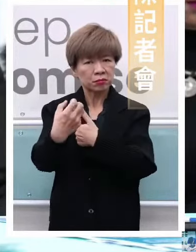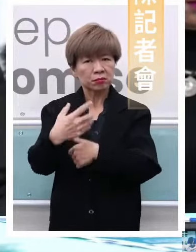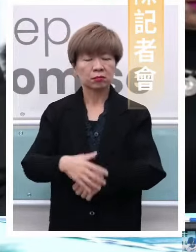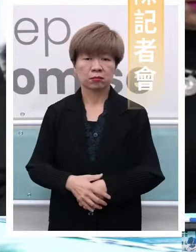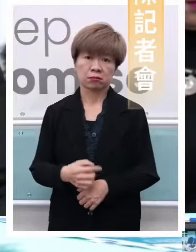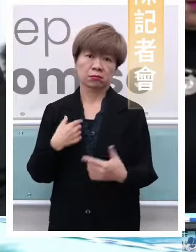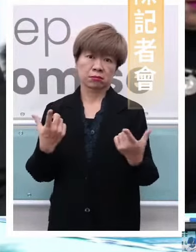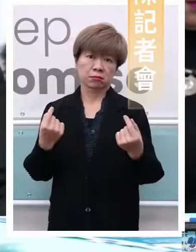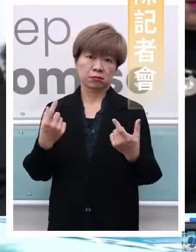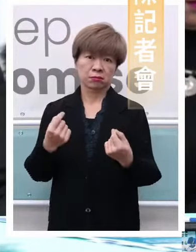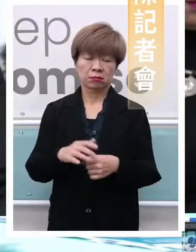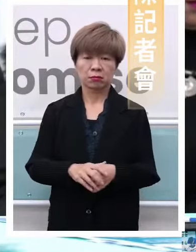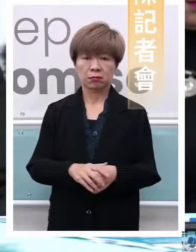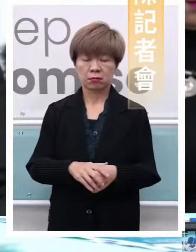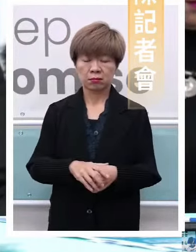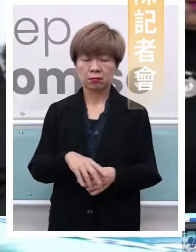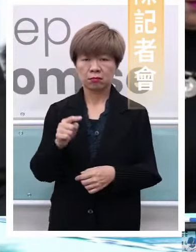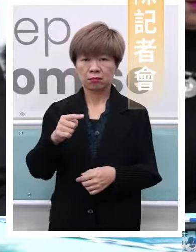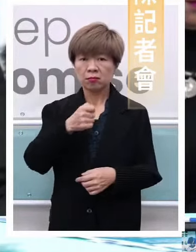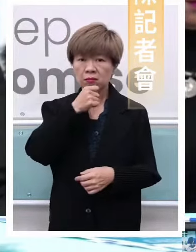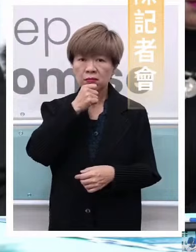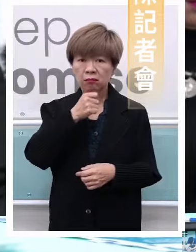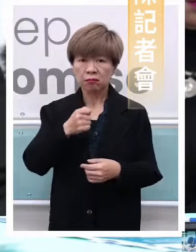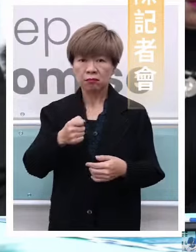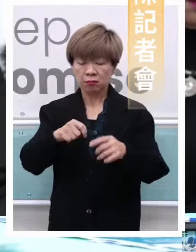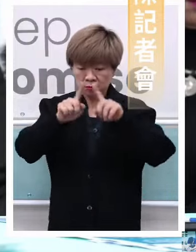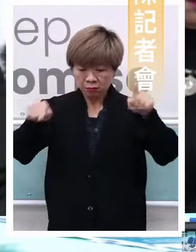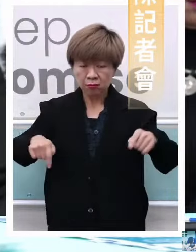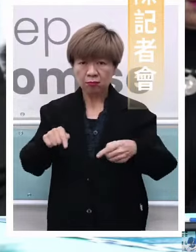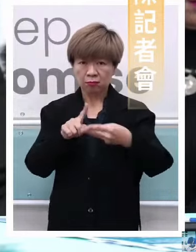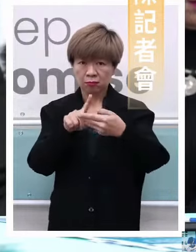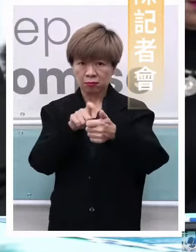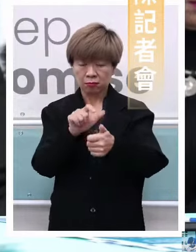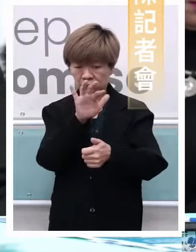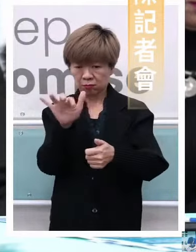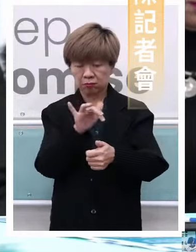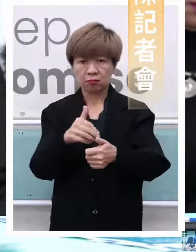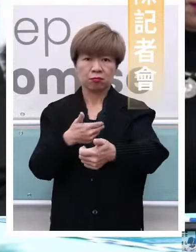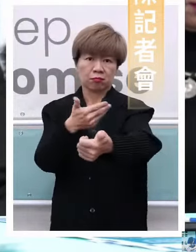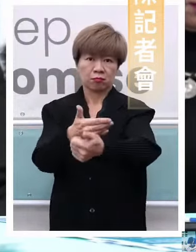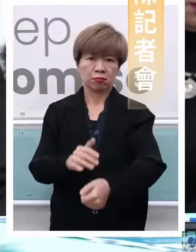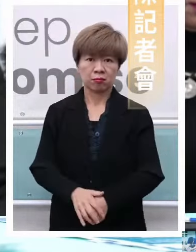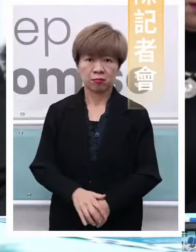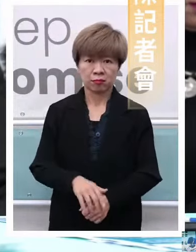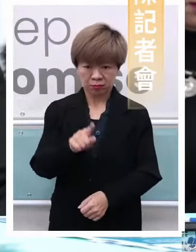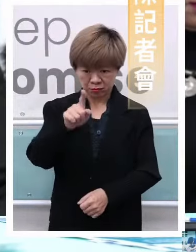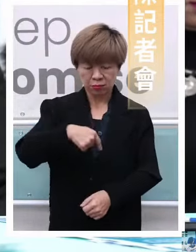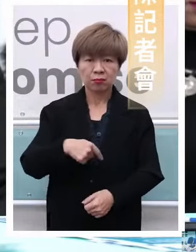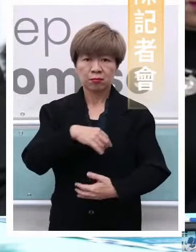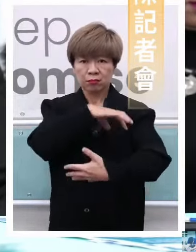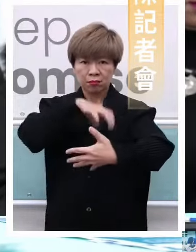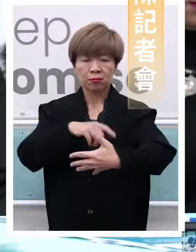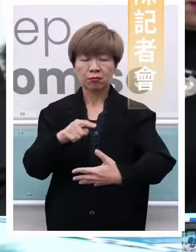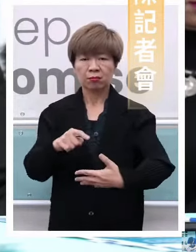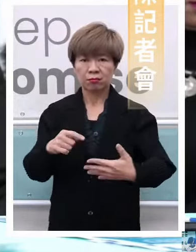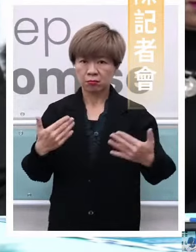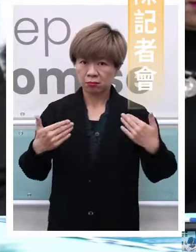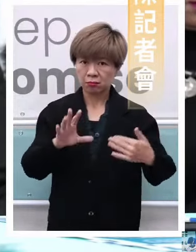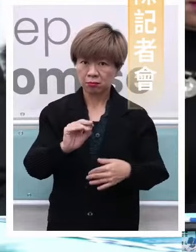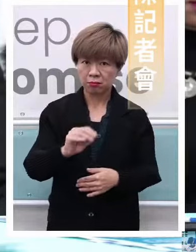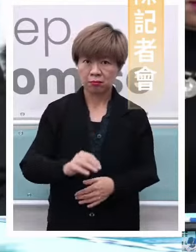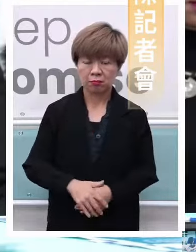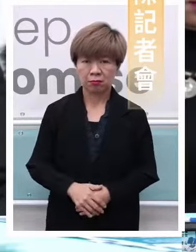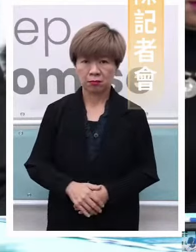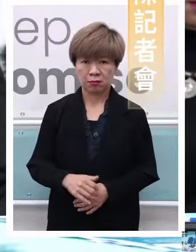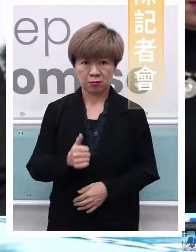们一样，我们发了采访通知，我们把我们的主旨做了说明，而你们来给我们的内容当中的讯息是不清楚的。但